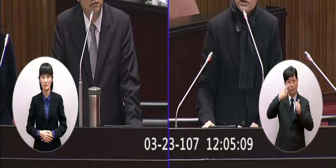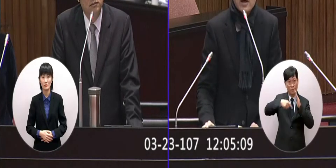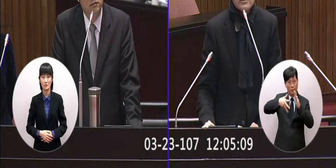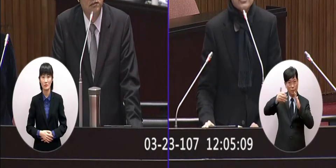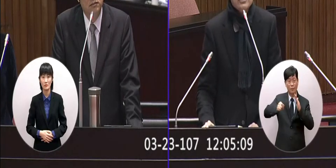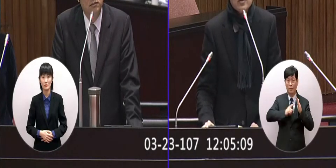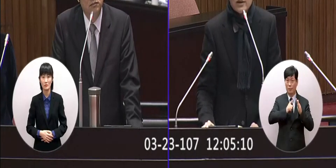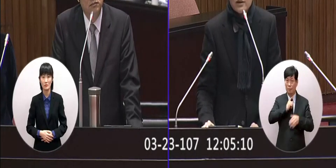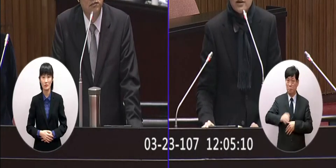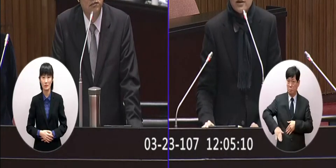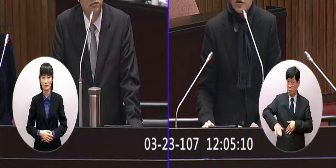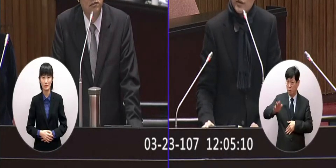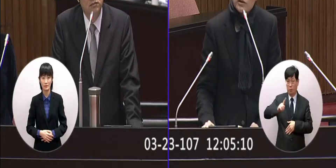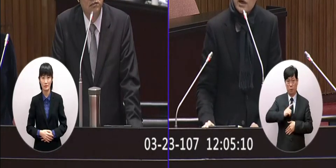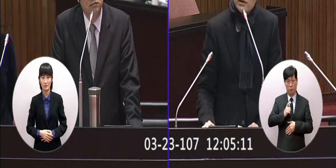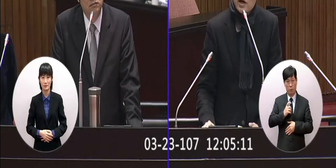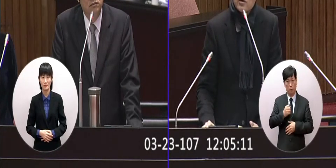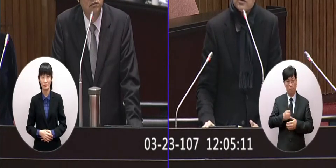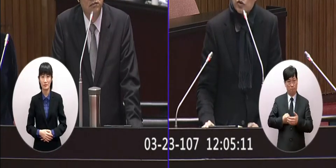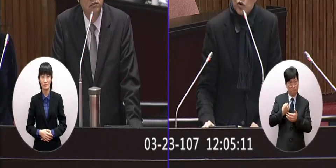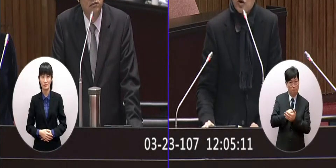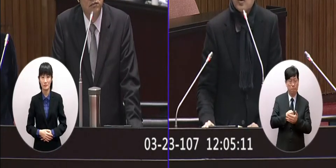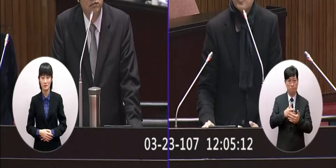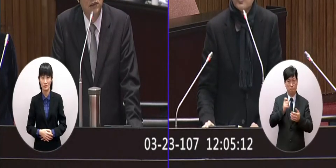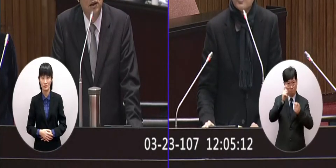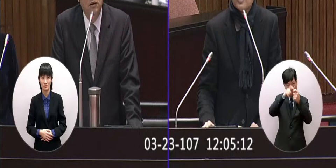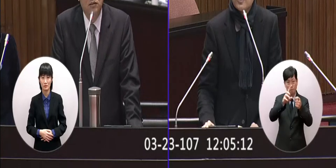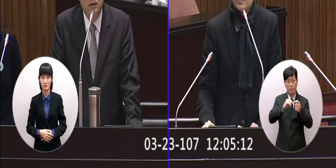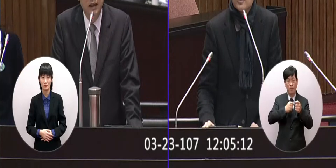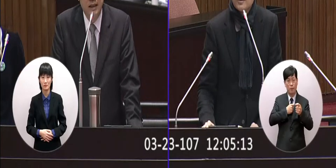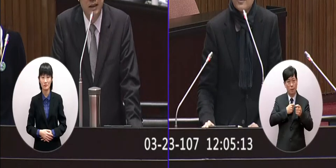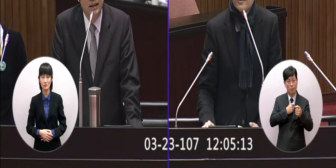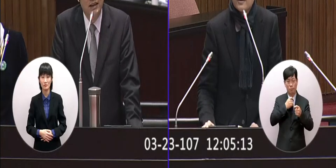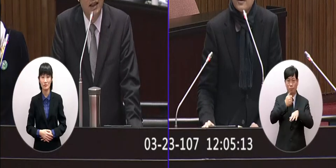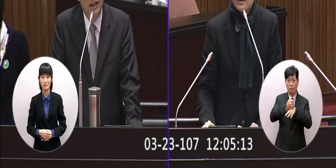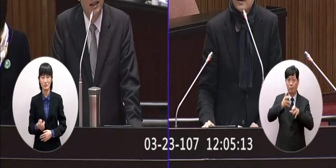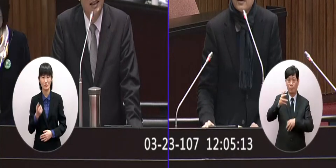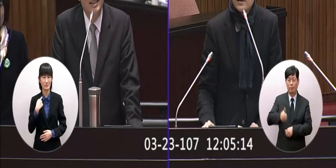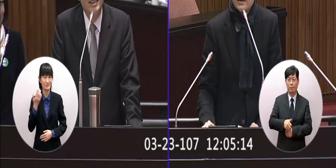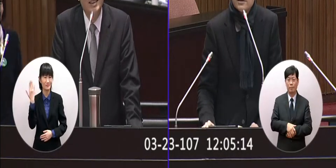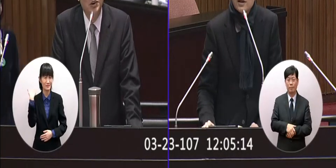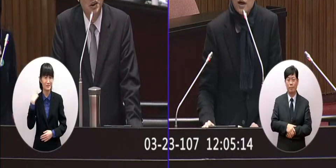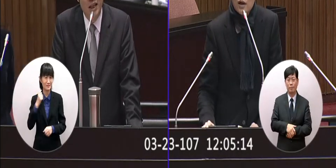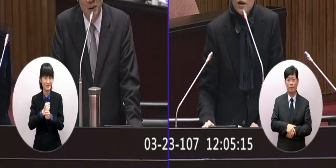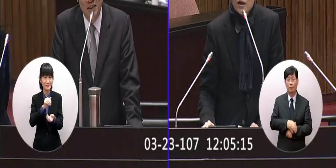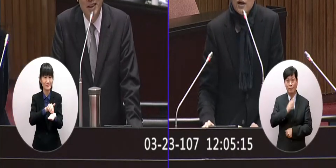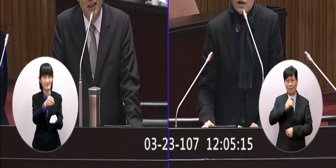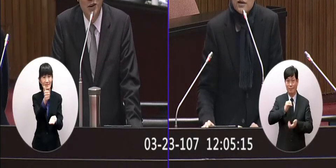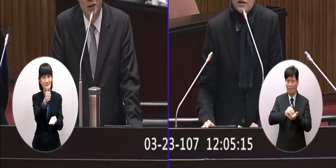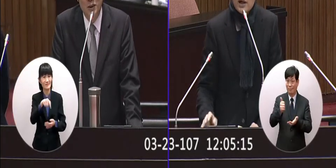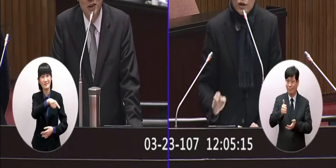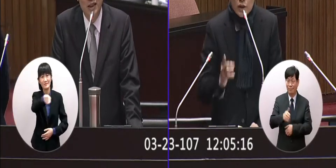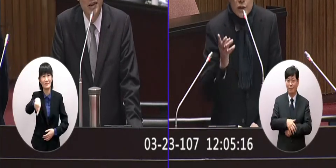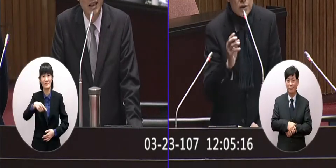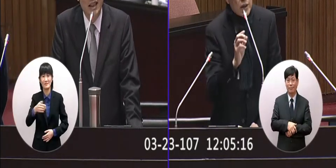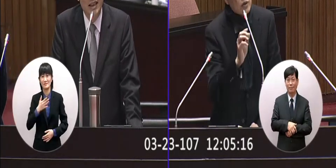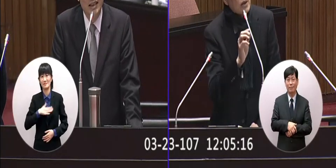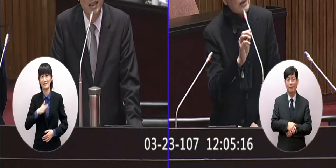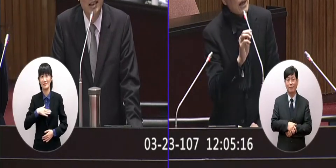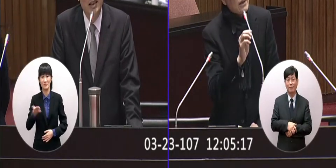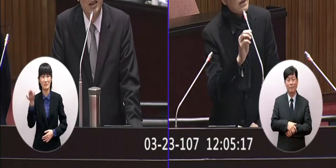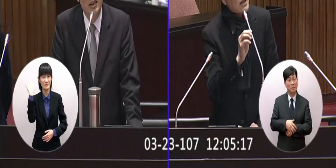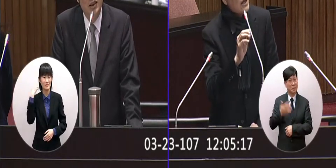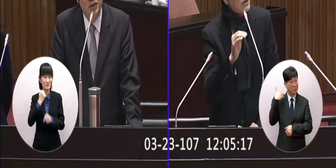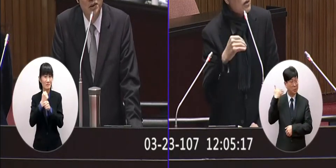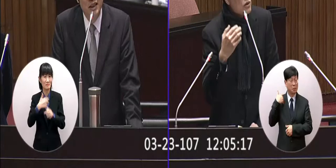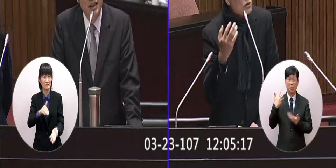你从小的志愿有没有想当总统？ 我当医生啊。 那医生，哦， 大家都知道我从 小就想当医生。那以前